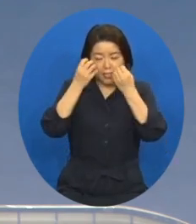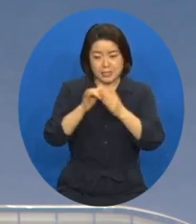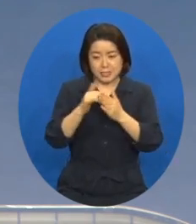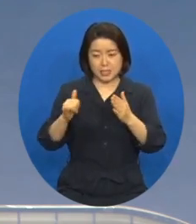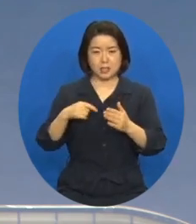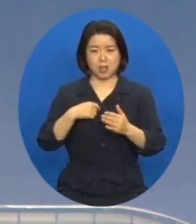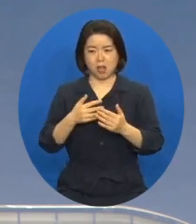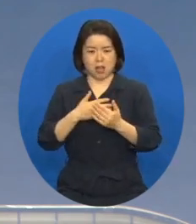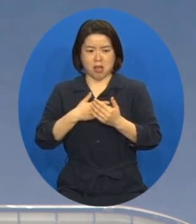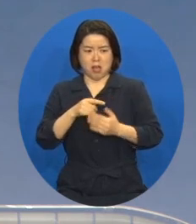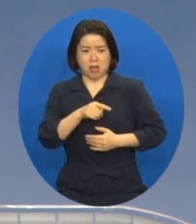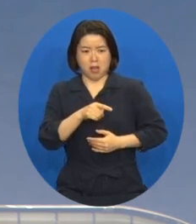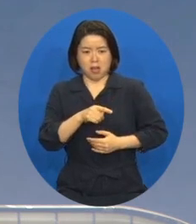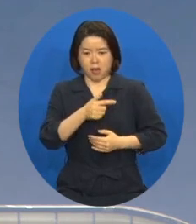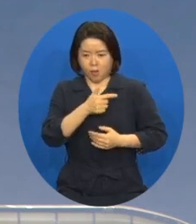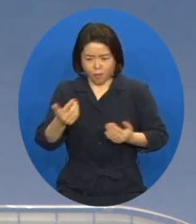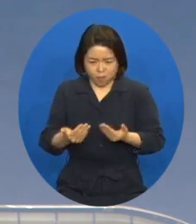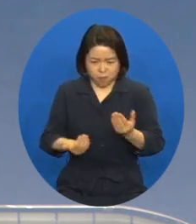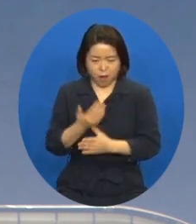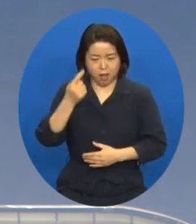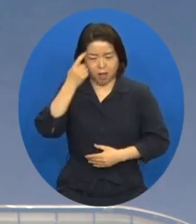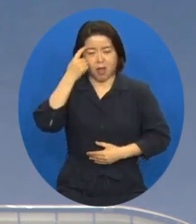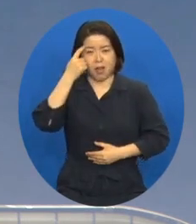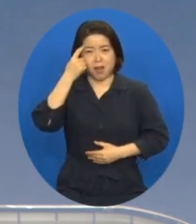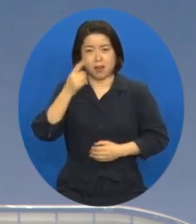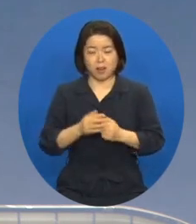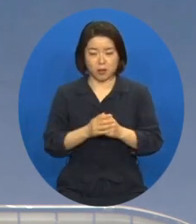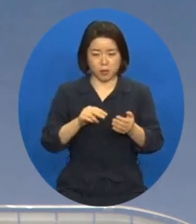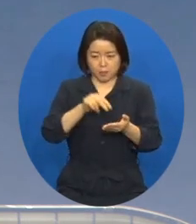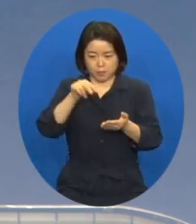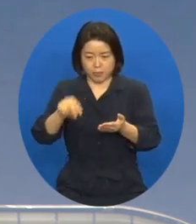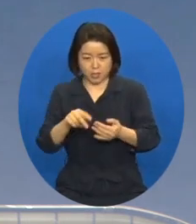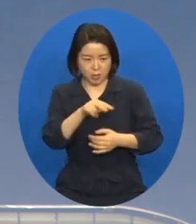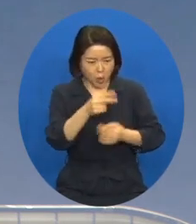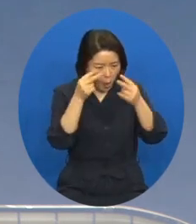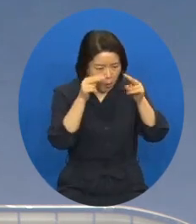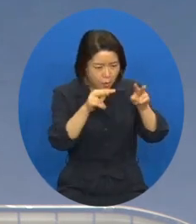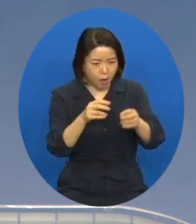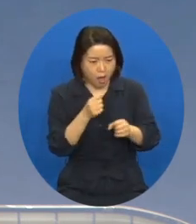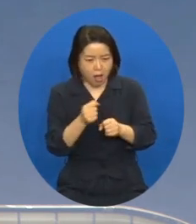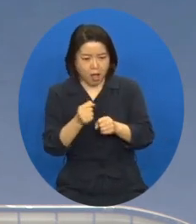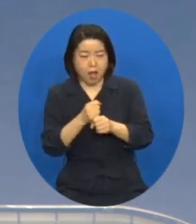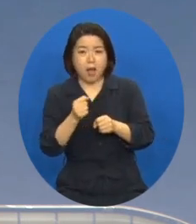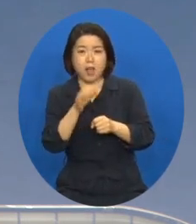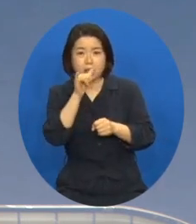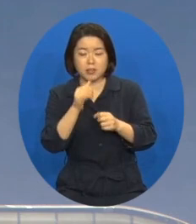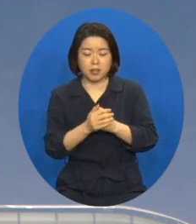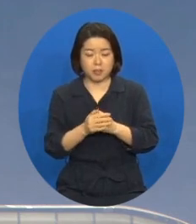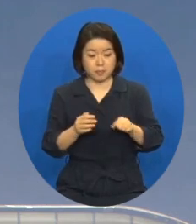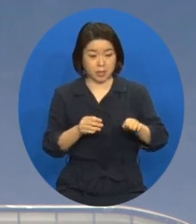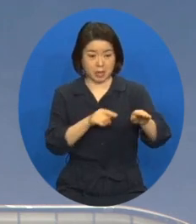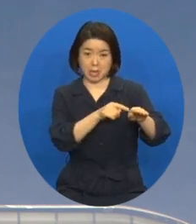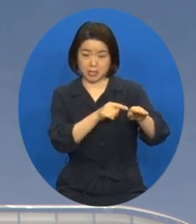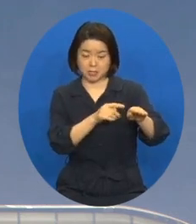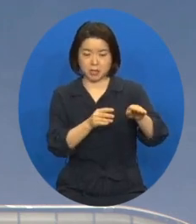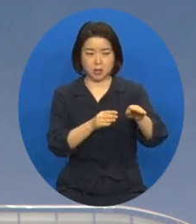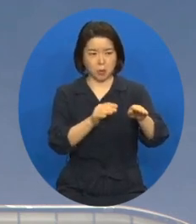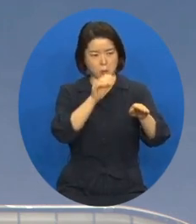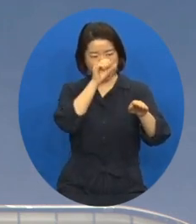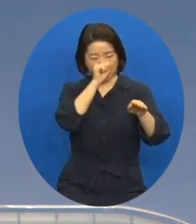뛰는지, 큰일 났구나. 그러고는 내려서 쩔쩔매는데, 아, 상대방 차가 꽤